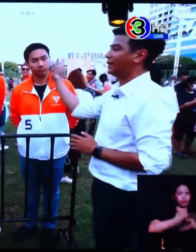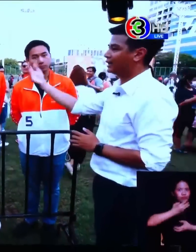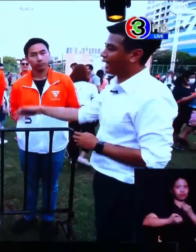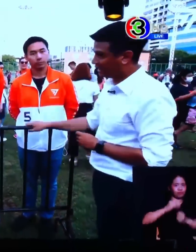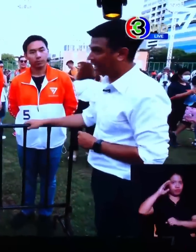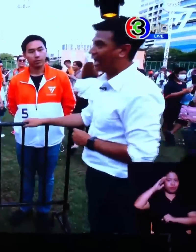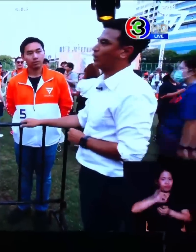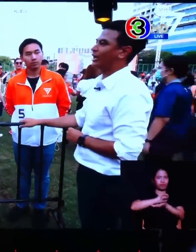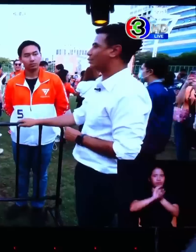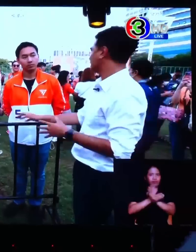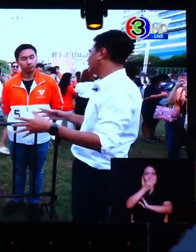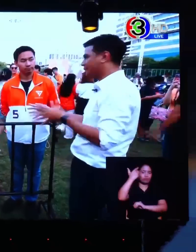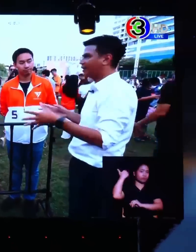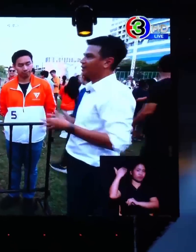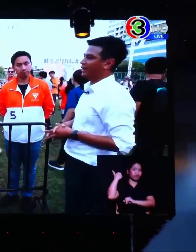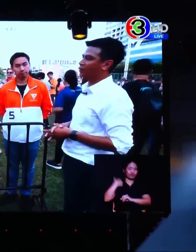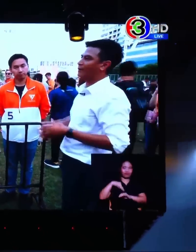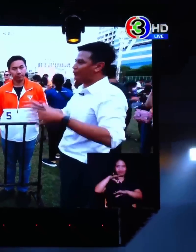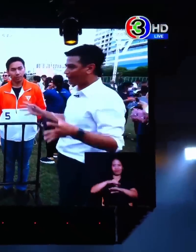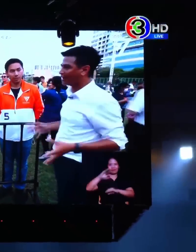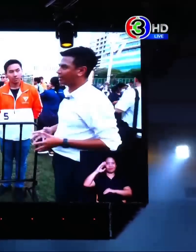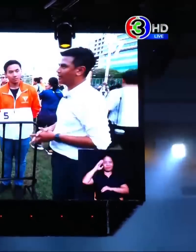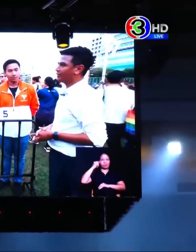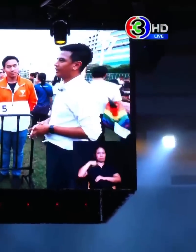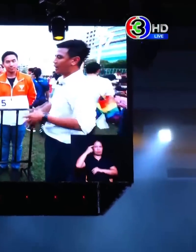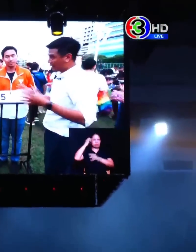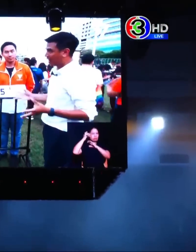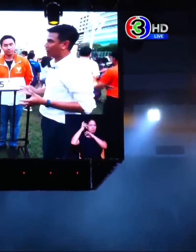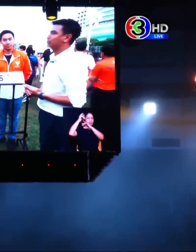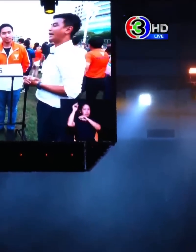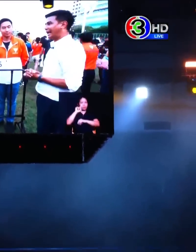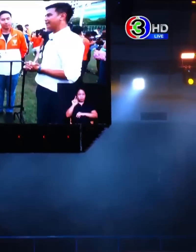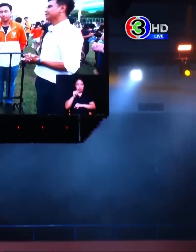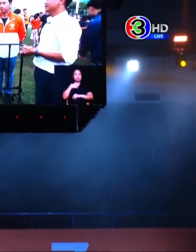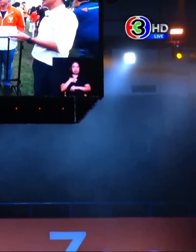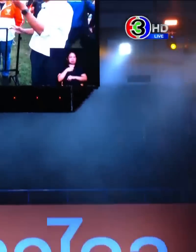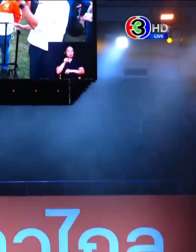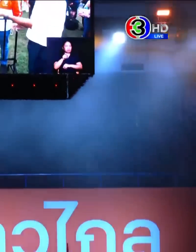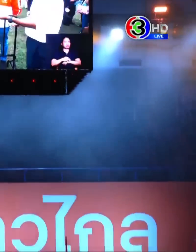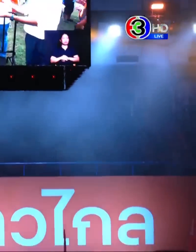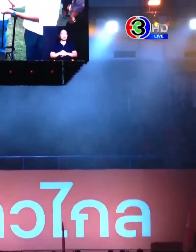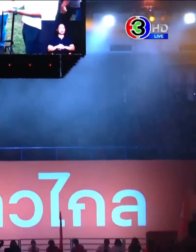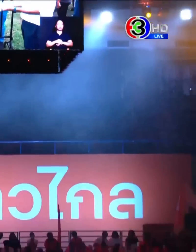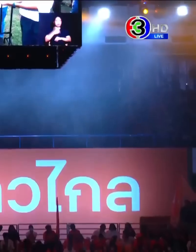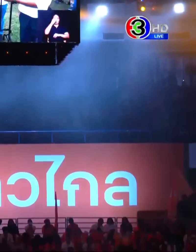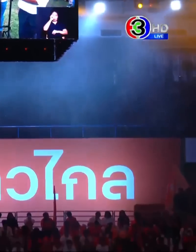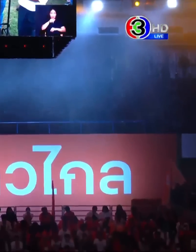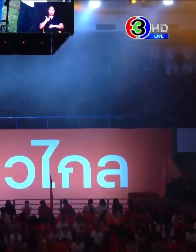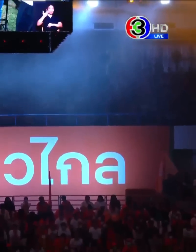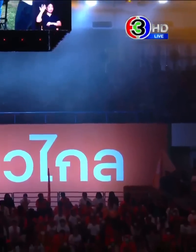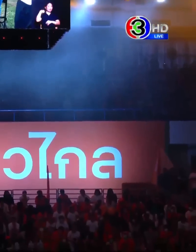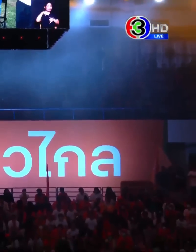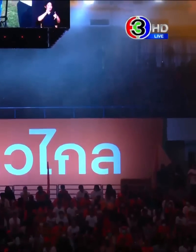ยการเลื่อนสั่งฟ้องคุณปิยบุตรในคดีมาตรา112เป็น24พฤษภาคมนี้นะครับเพราะพนักงานสอบสวนสน.ดุสิตเพิ่งจะส่งสำนวน